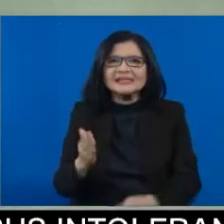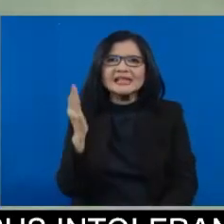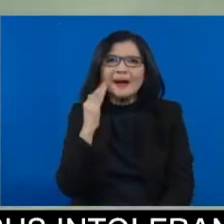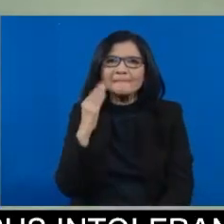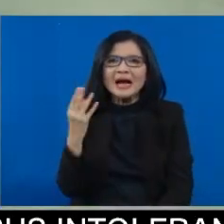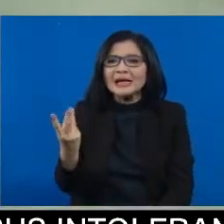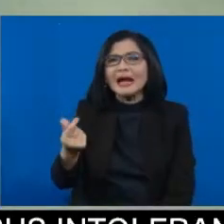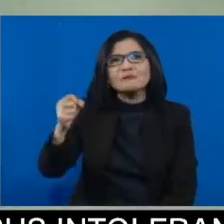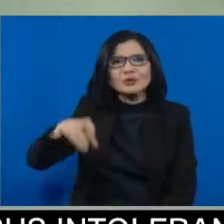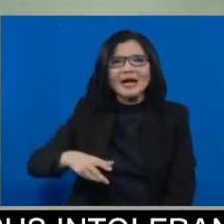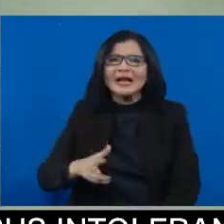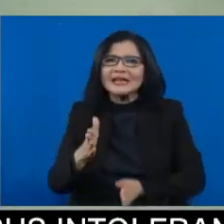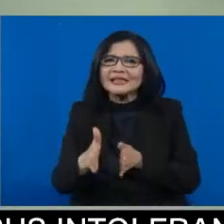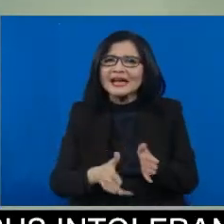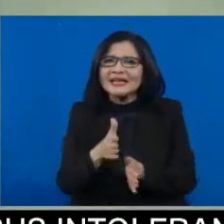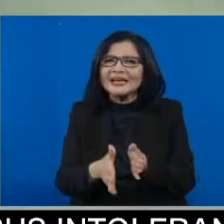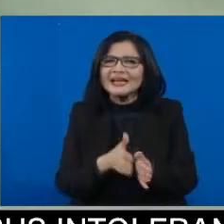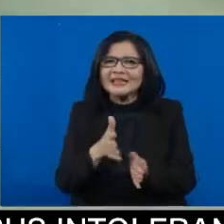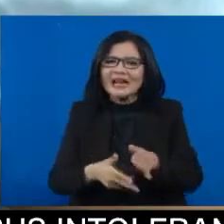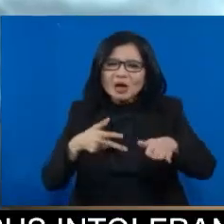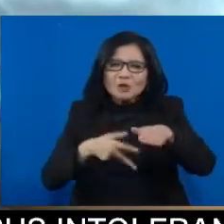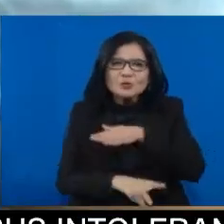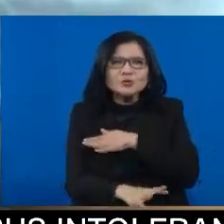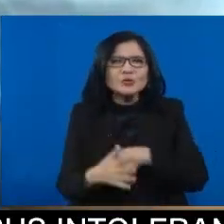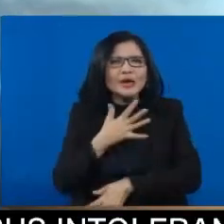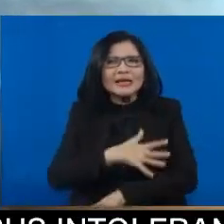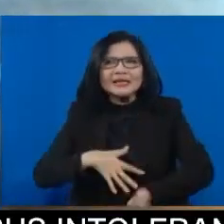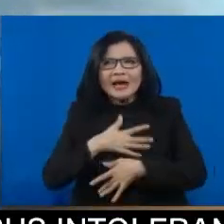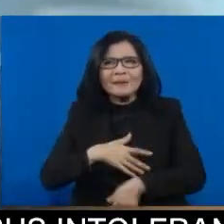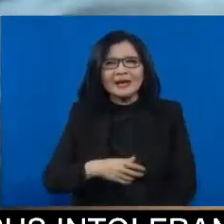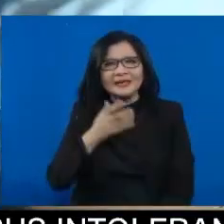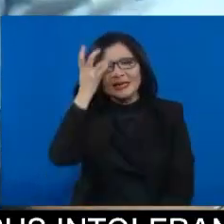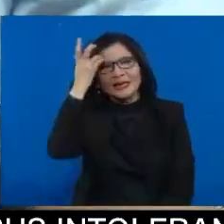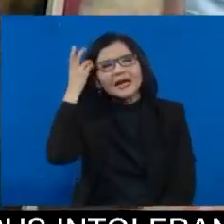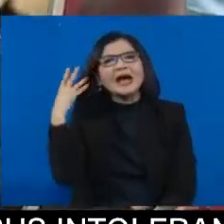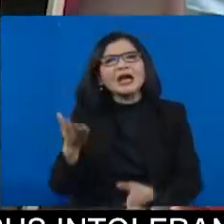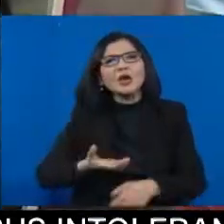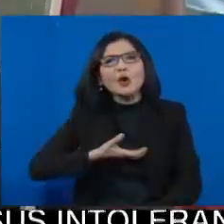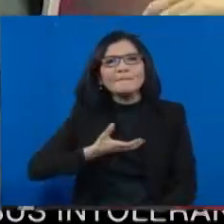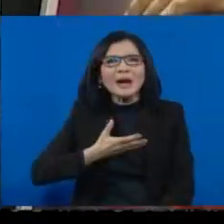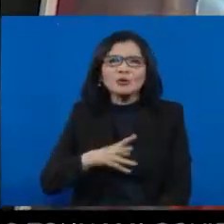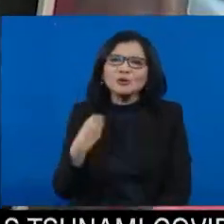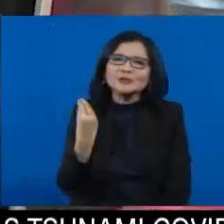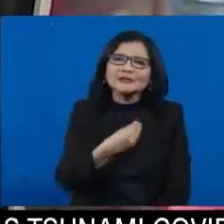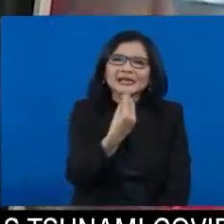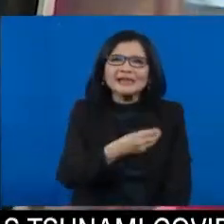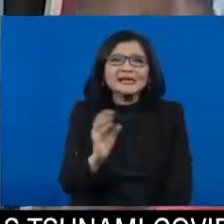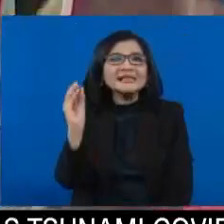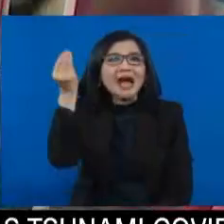terjangkau, dan kereta yang nyaman membuat MRT cocok untuk mereka yang ingin menghabiskan liburan di pusat kota